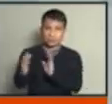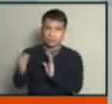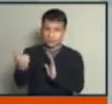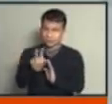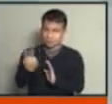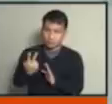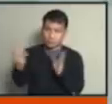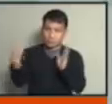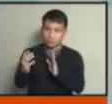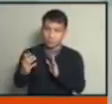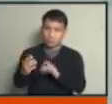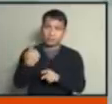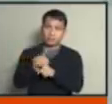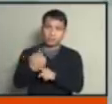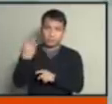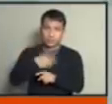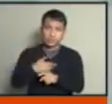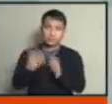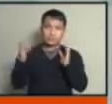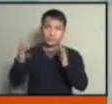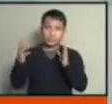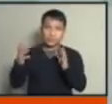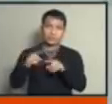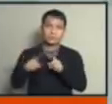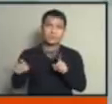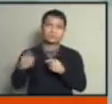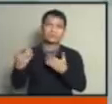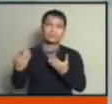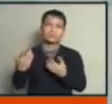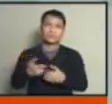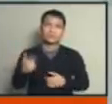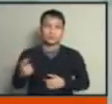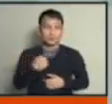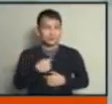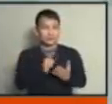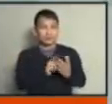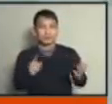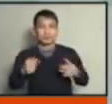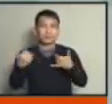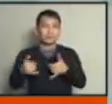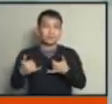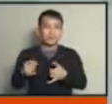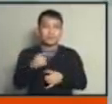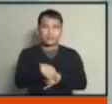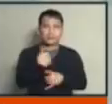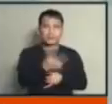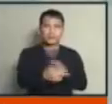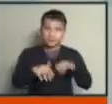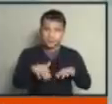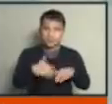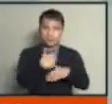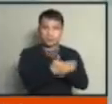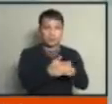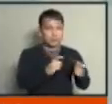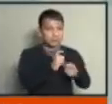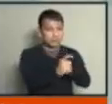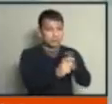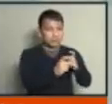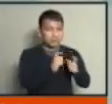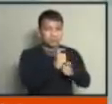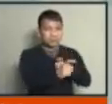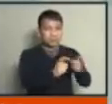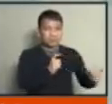sanang disenteng pag-uusap. Eh, ang ginagawa mo, lagi ka nakikipaglaro sa akin sa mga chat at may pagkakataon